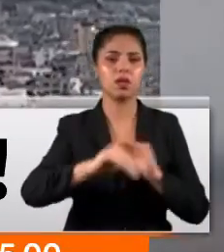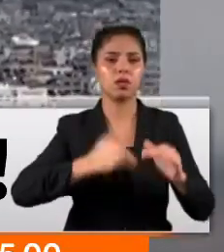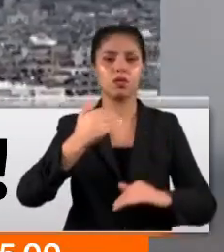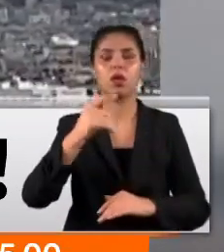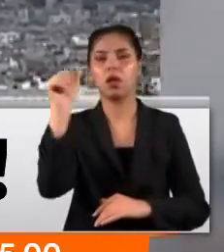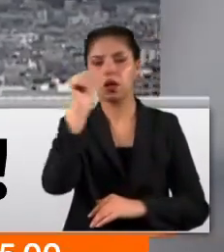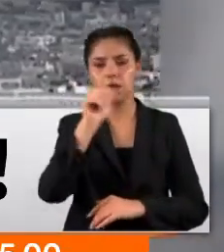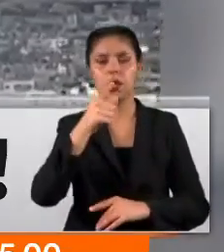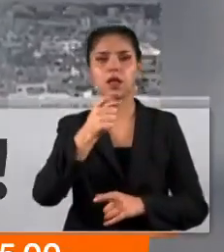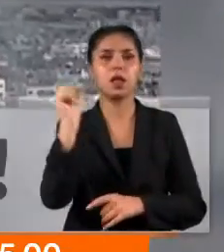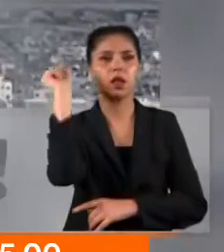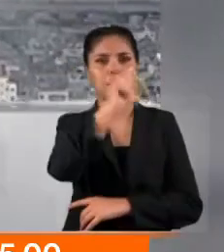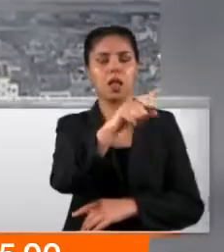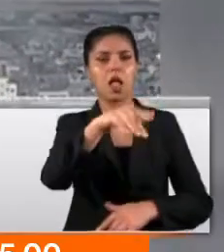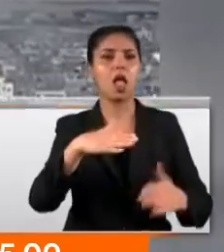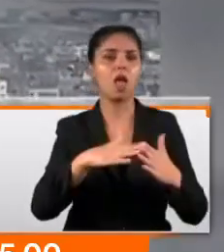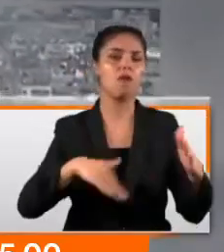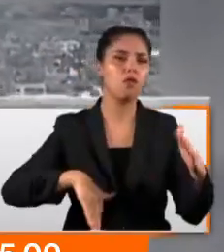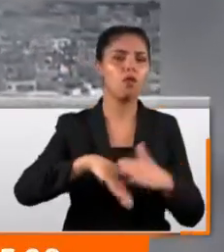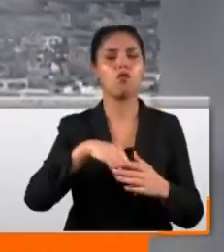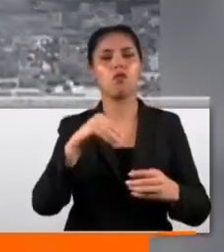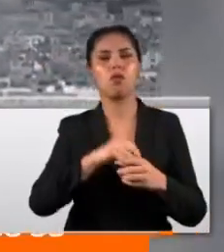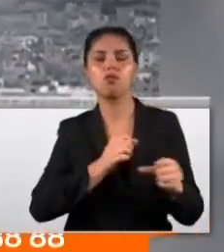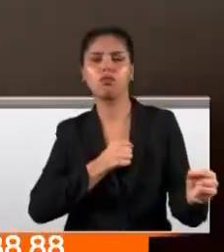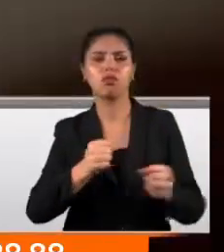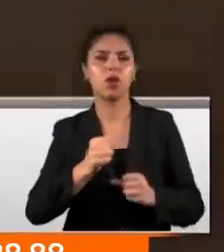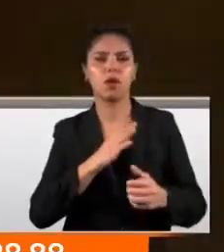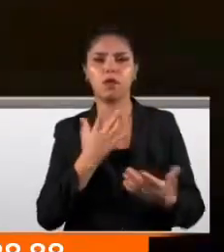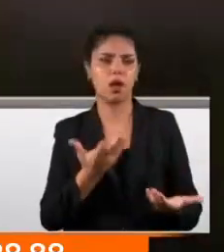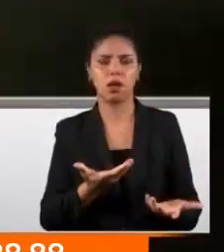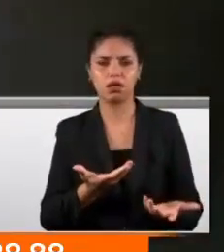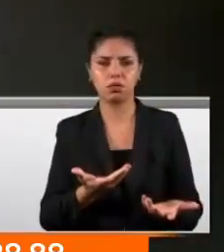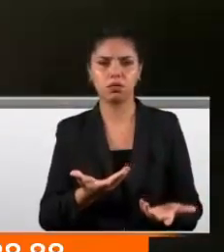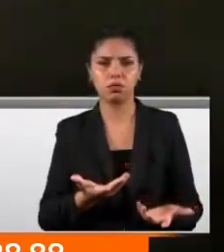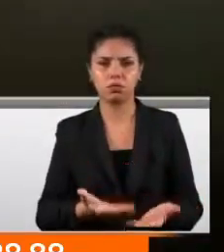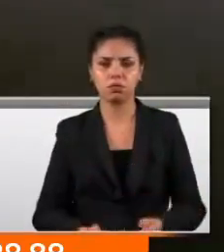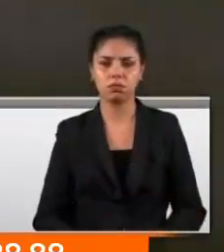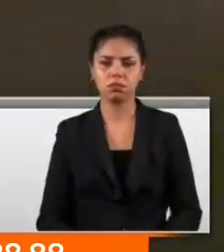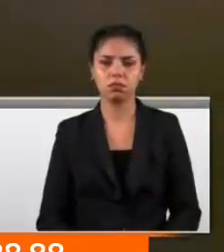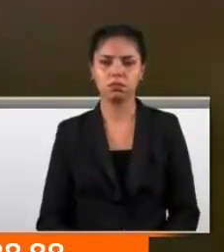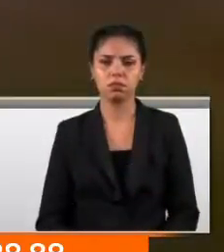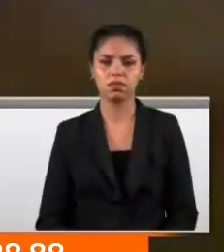silahlı saldırıyla evlerinden çıkmaları için her türlü şiddeti görüyorlar.